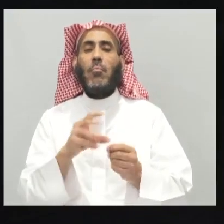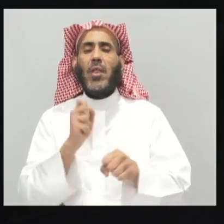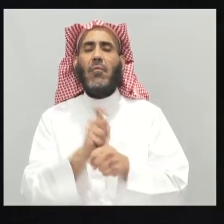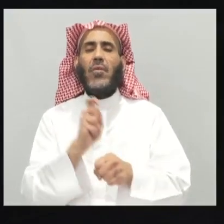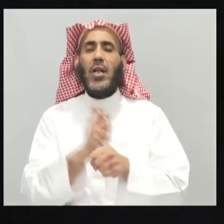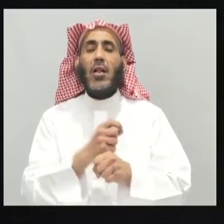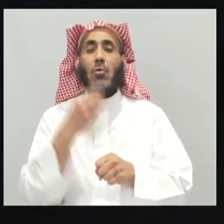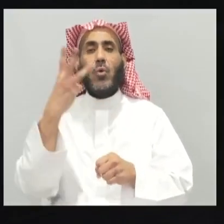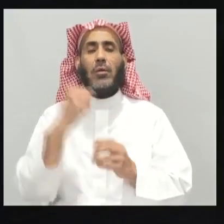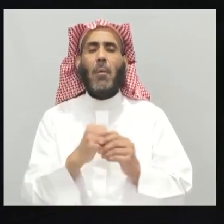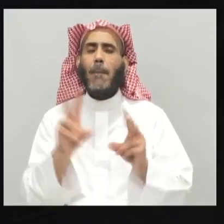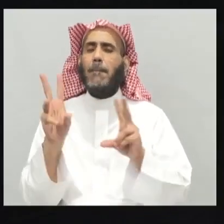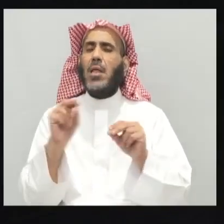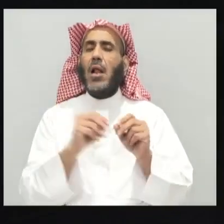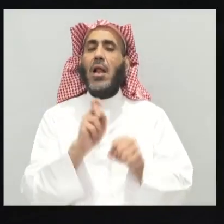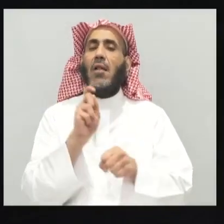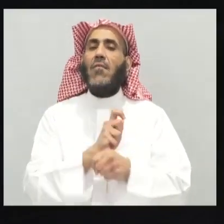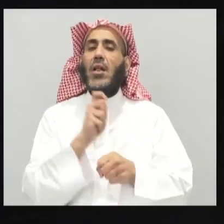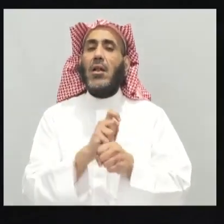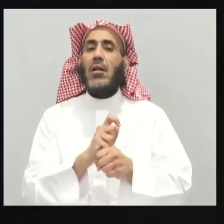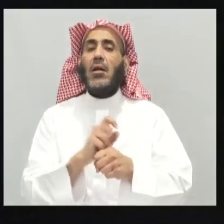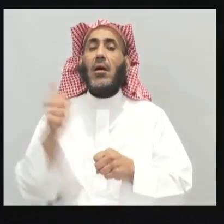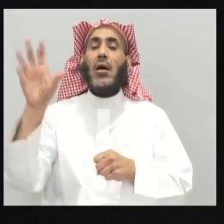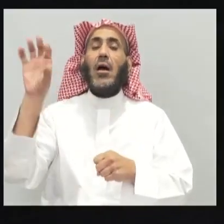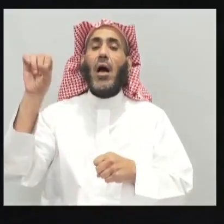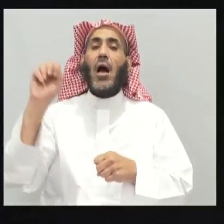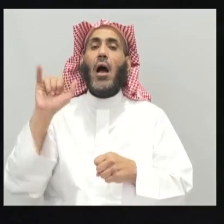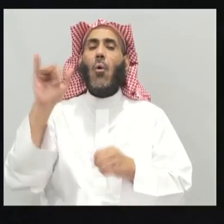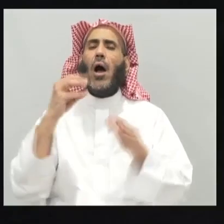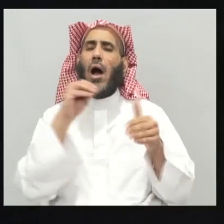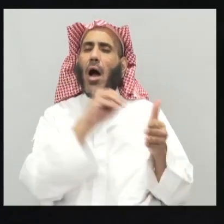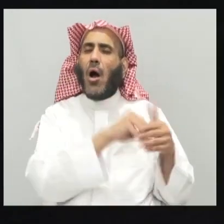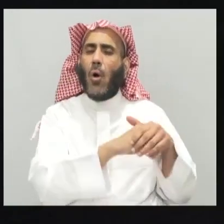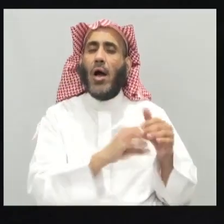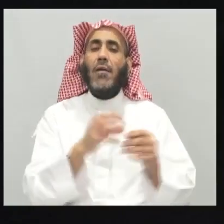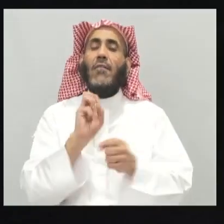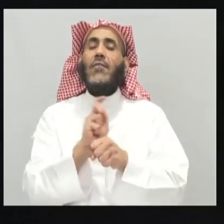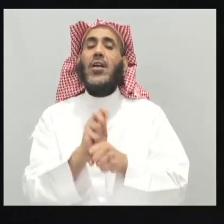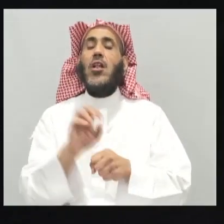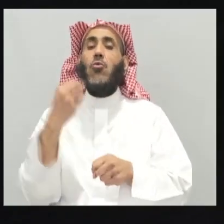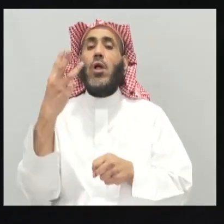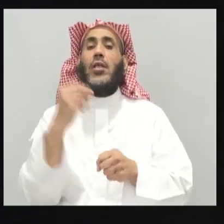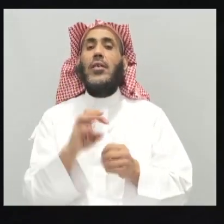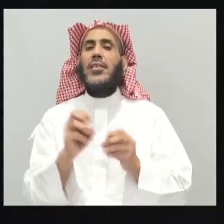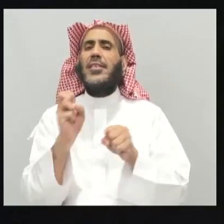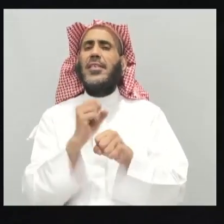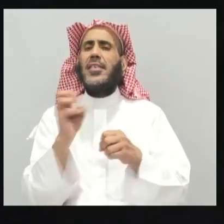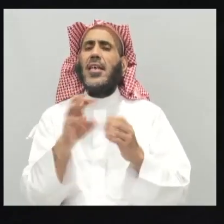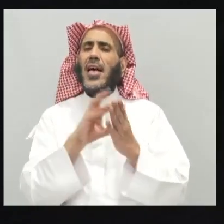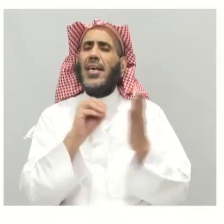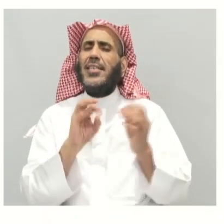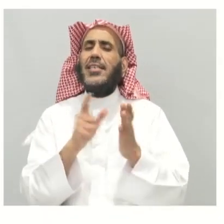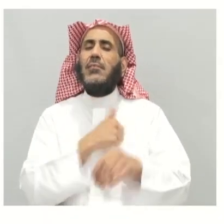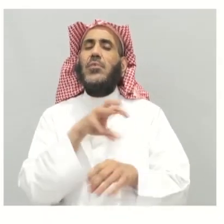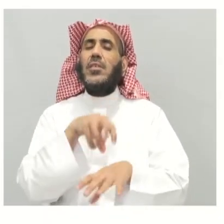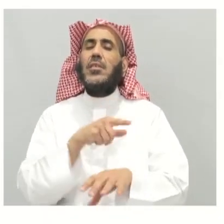الفعل الثلاثي. مثلا عندي الفعل أوى، فعل ثلاثي، عند صياغة اسم زمان أو اسم